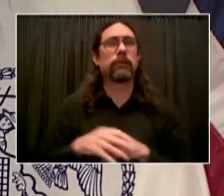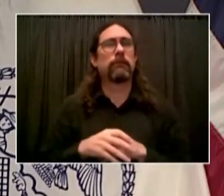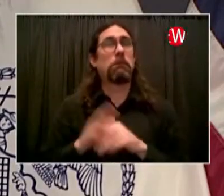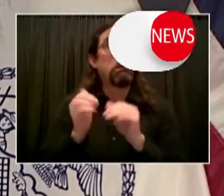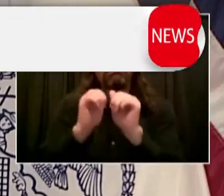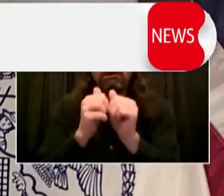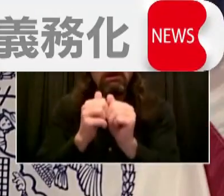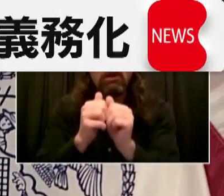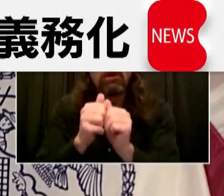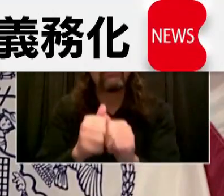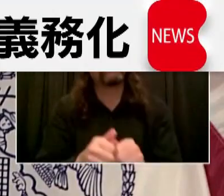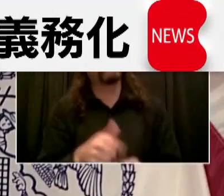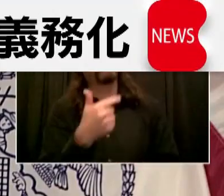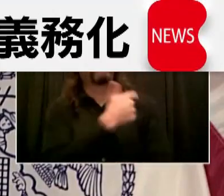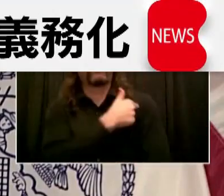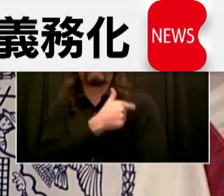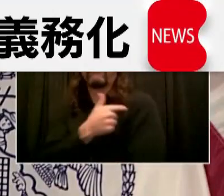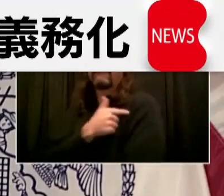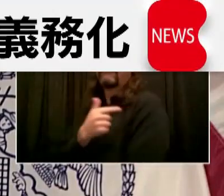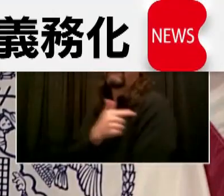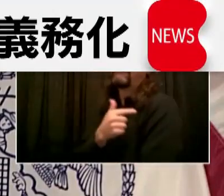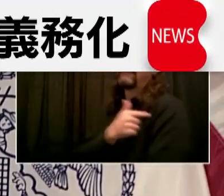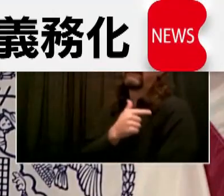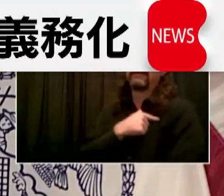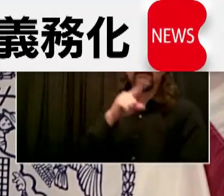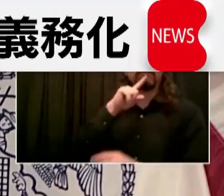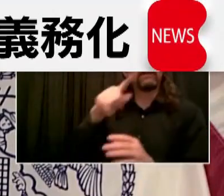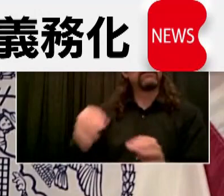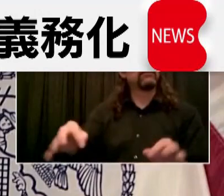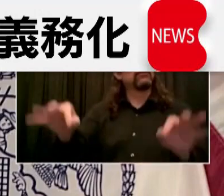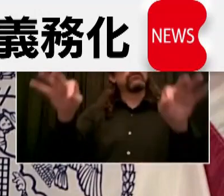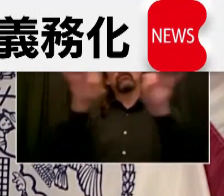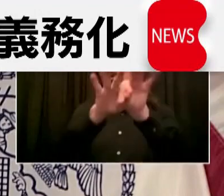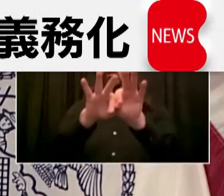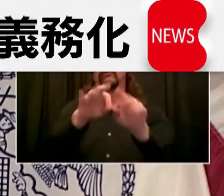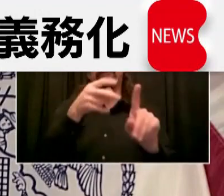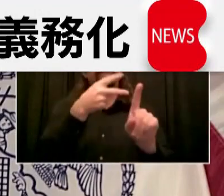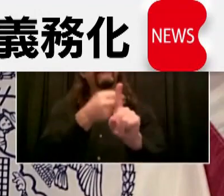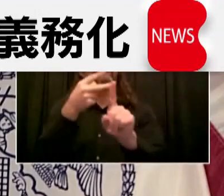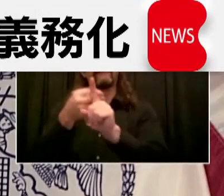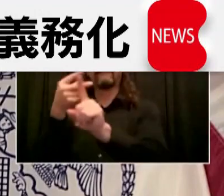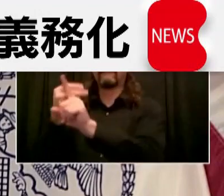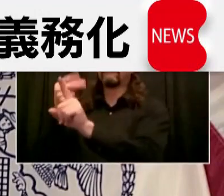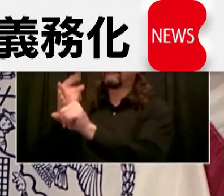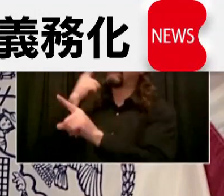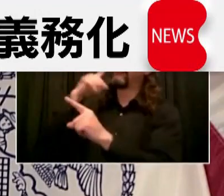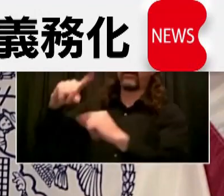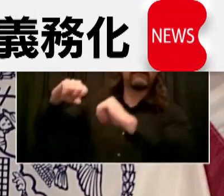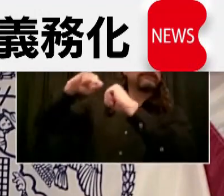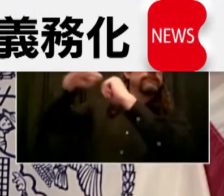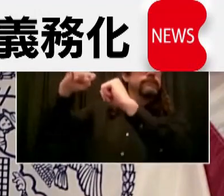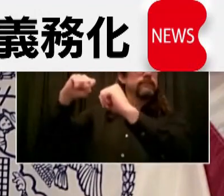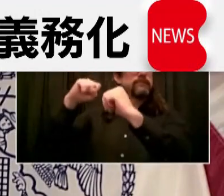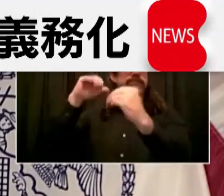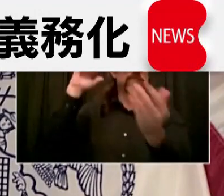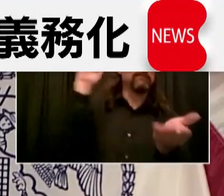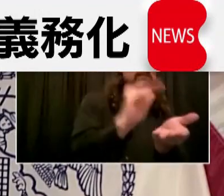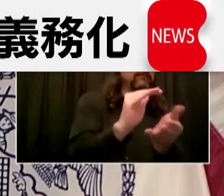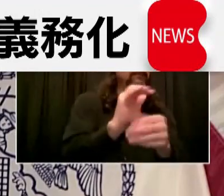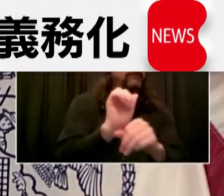Vaccination is the central weapon in this war against COVID. It's the one thing that has worked every single time across the